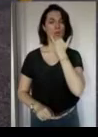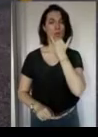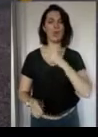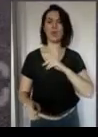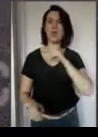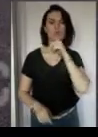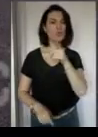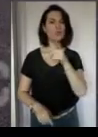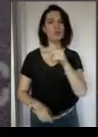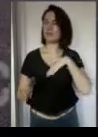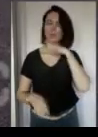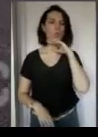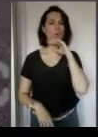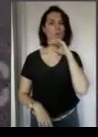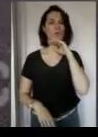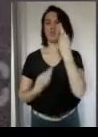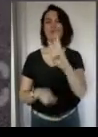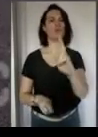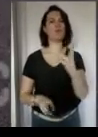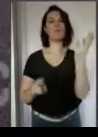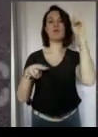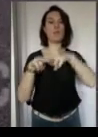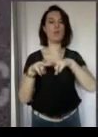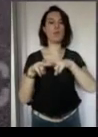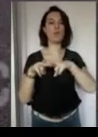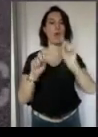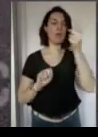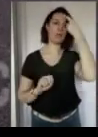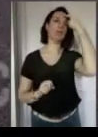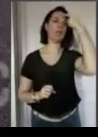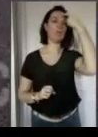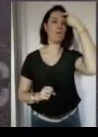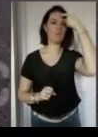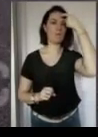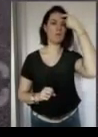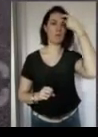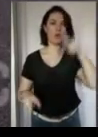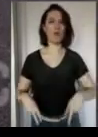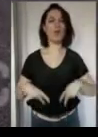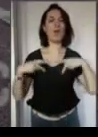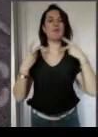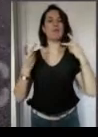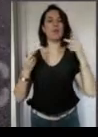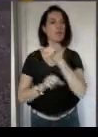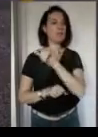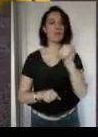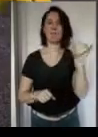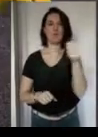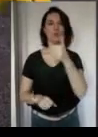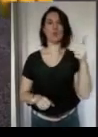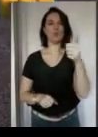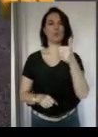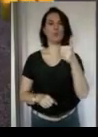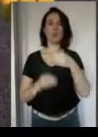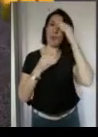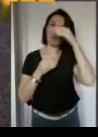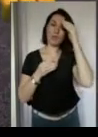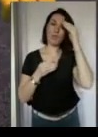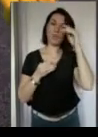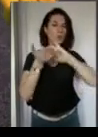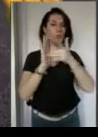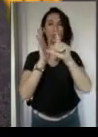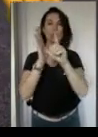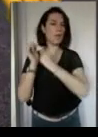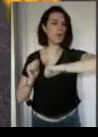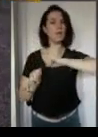solo. Apprenez que tout délit finit toujours par être puni. Cette leçon vaut bien une vidéo sans doute. Les voyous,